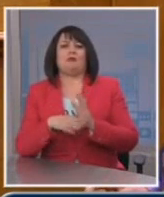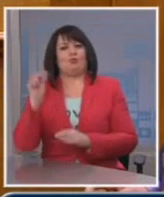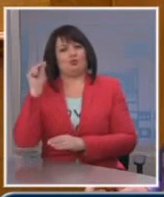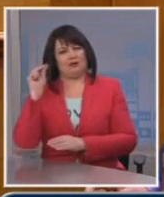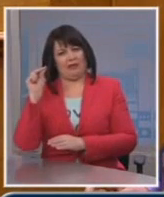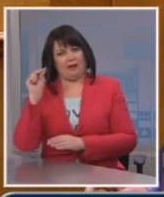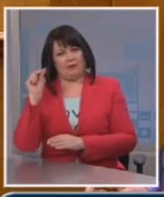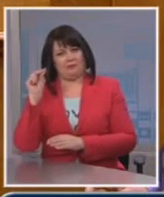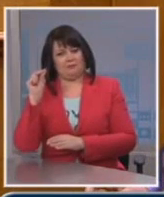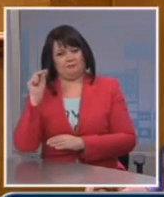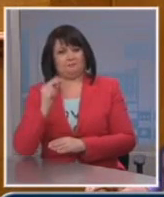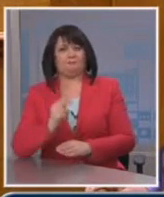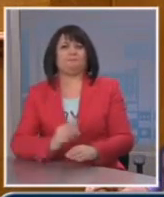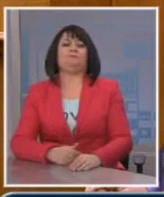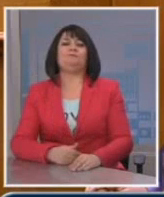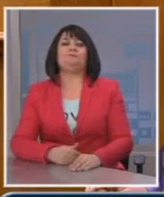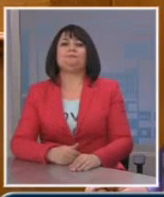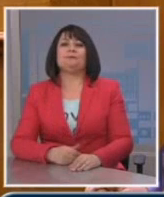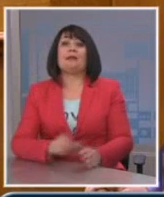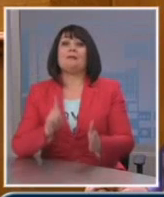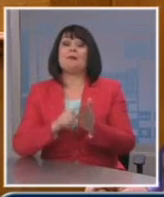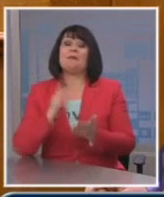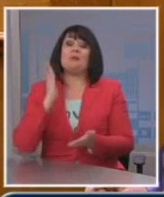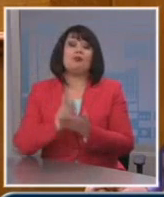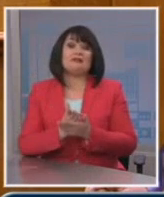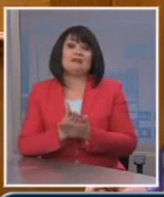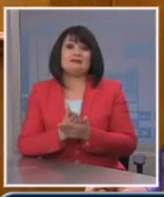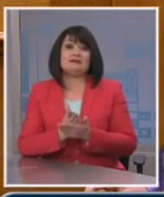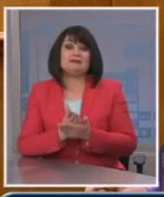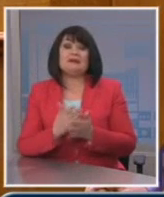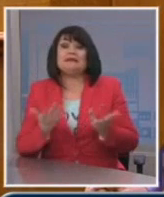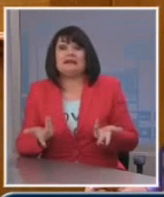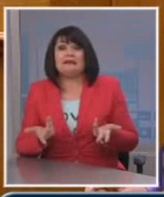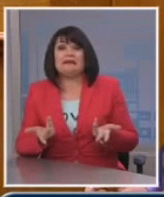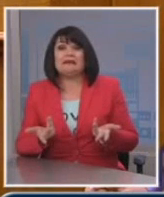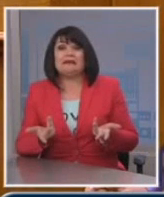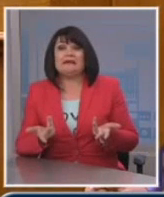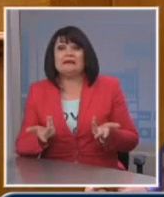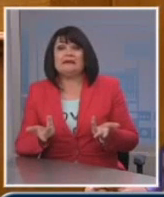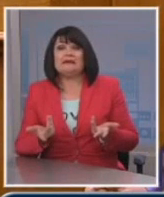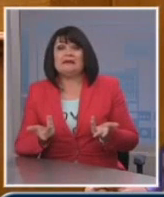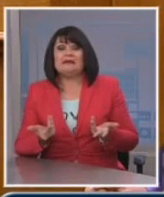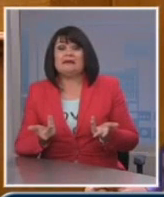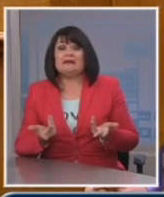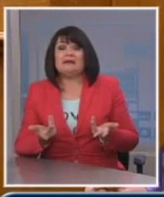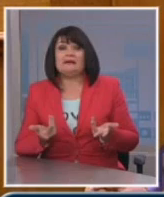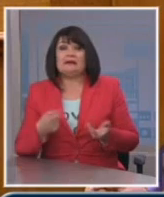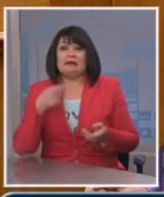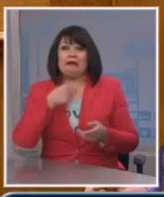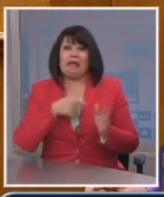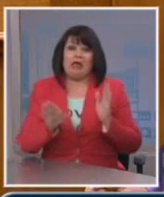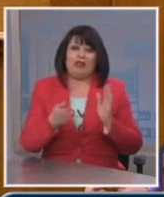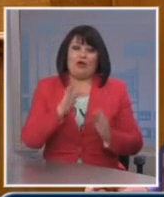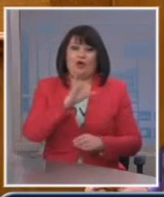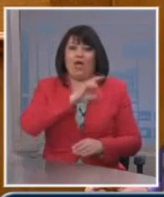χώρα. Τελικά πρέπει να αποφασίσετε. Δεν μπορεί να λέτε τις μονές μέρες ότι οδηγούμε τη χώρα εκτός ευρώ